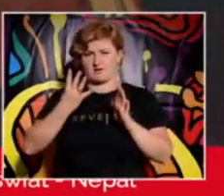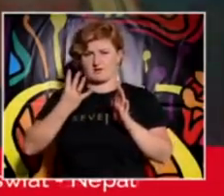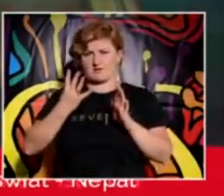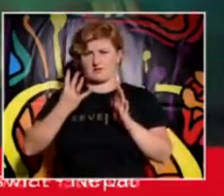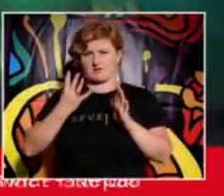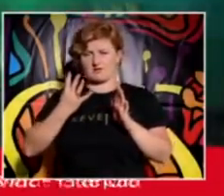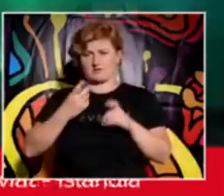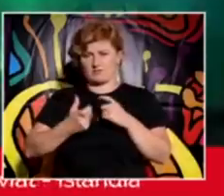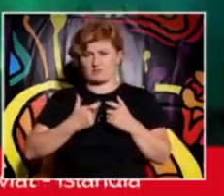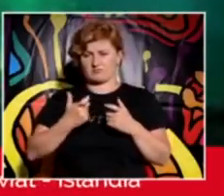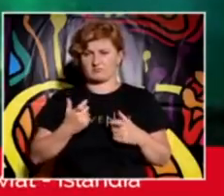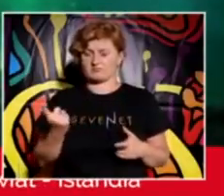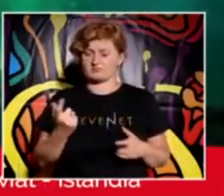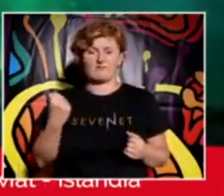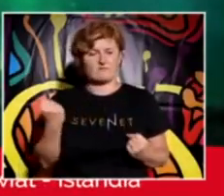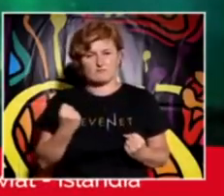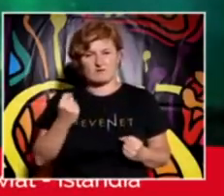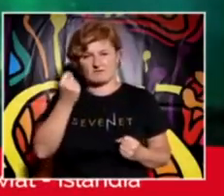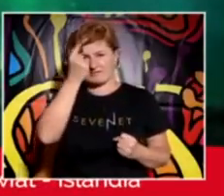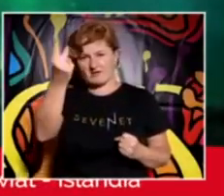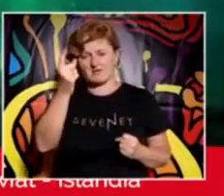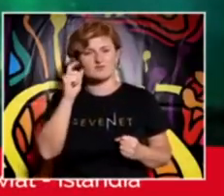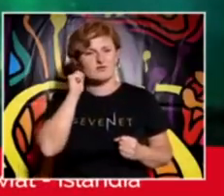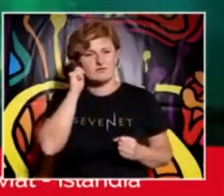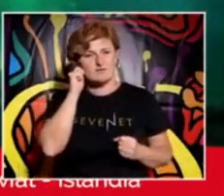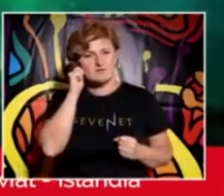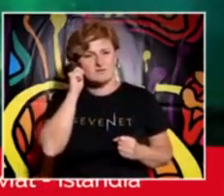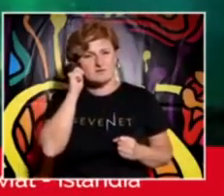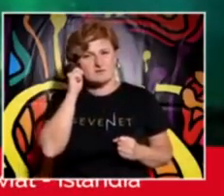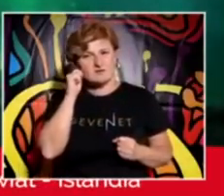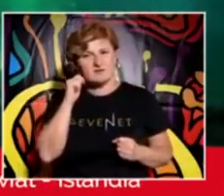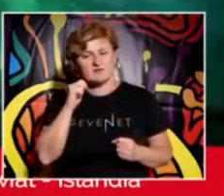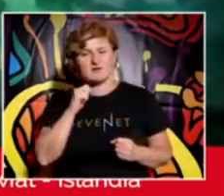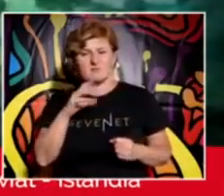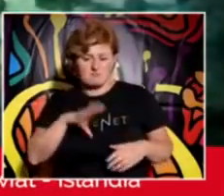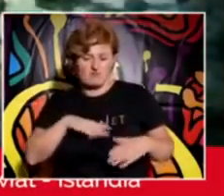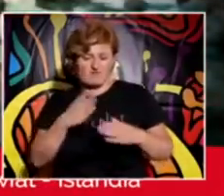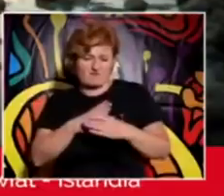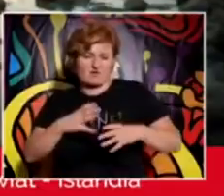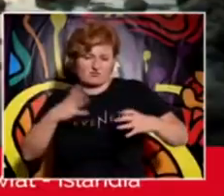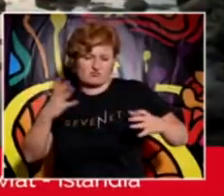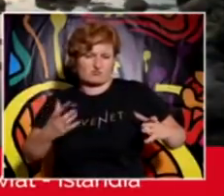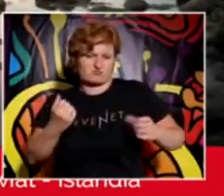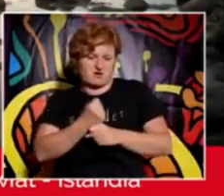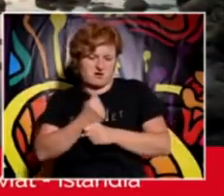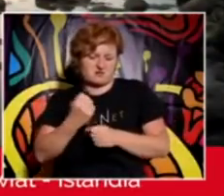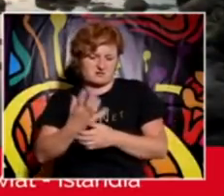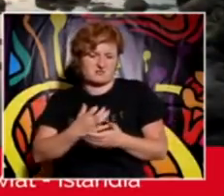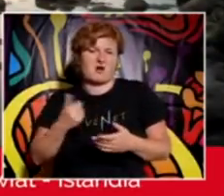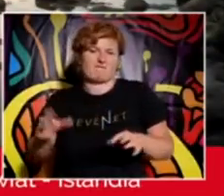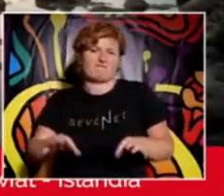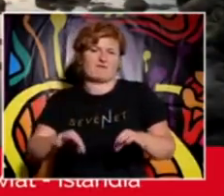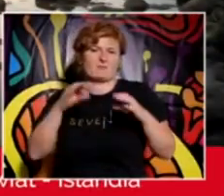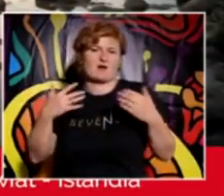to mega inteligentna dziewczyna, która by zrobiła karierę w każdej korporacji, wybrała życie